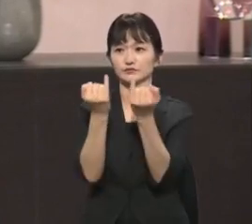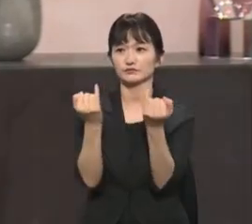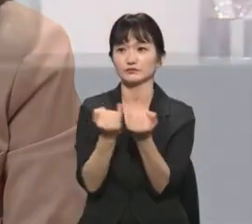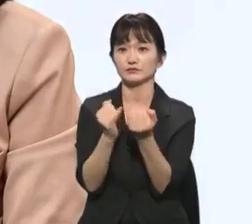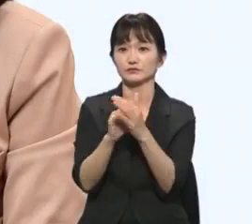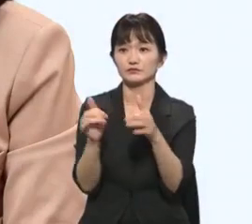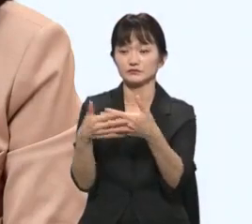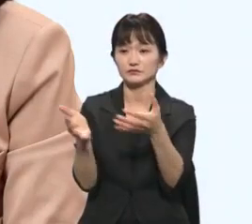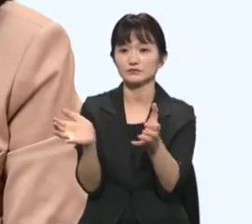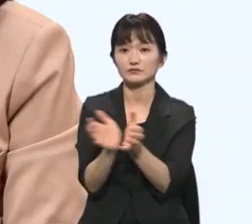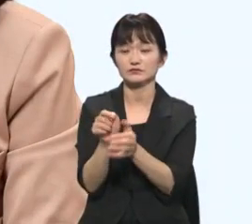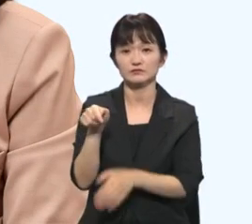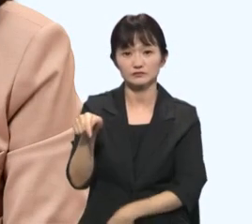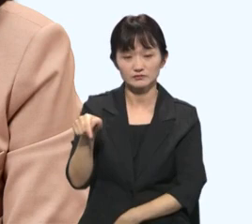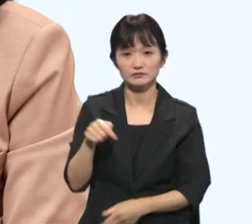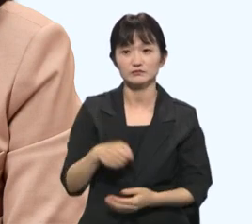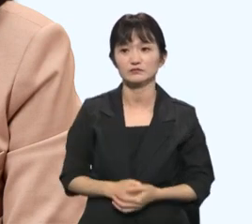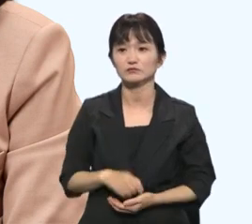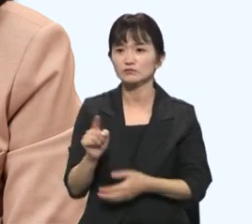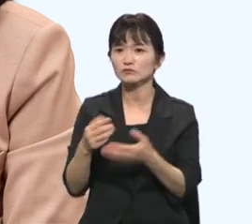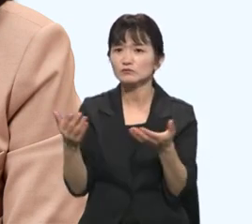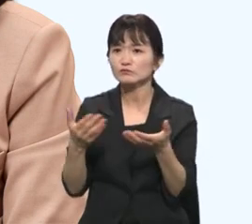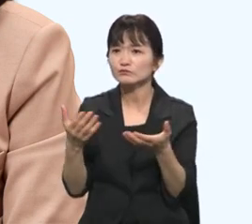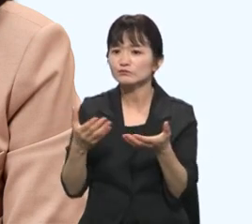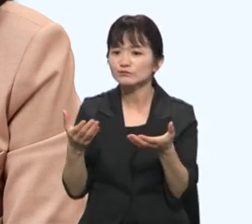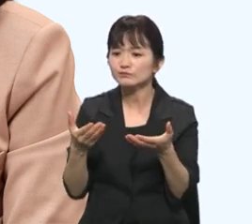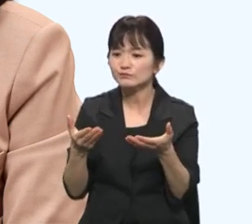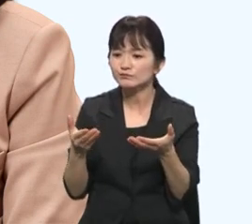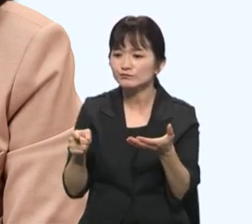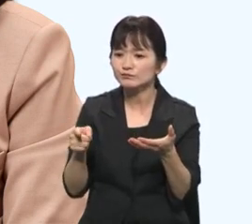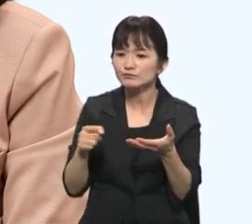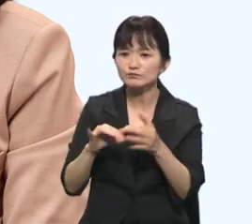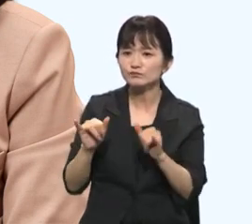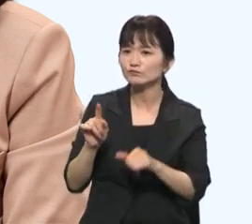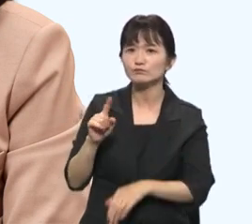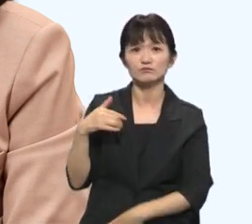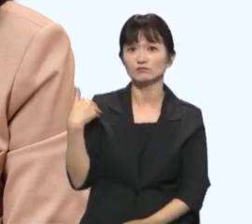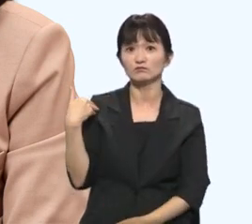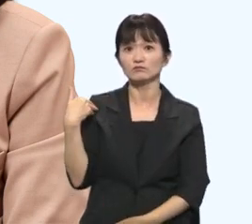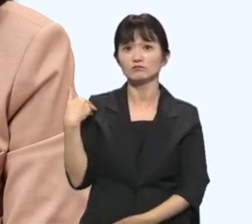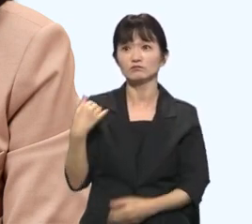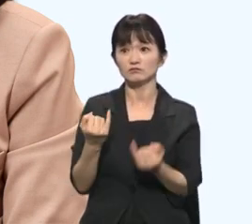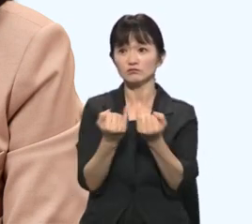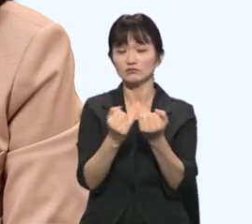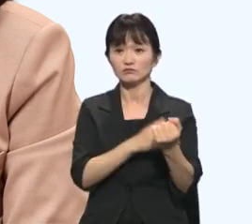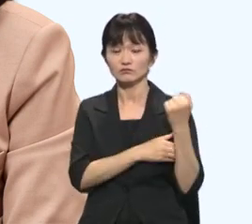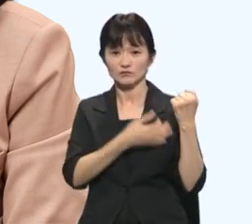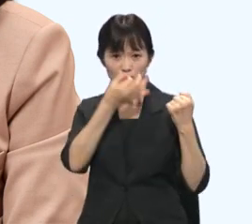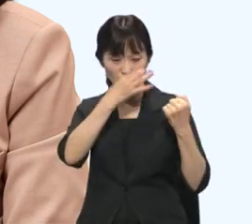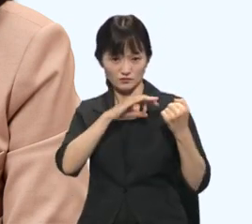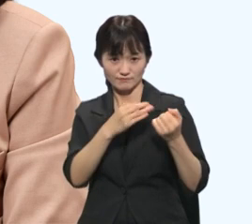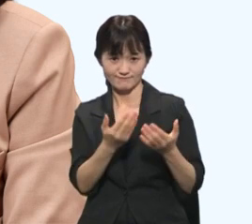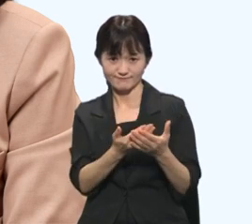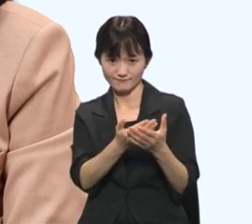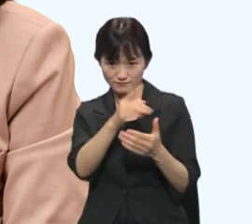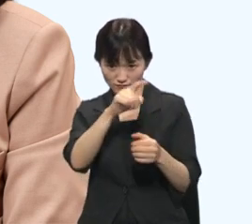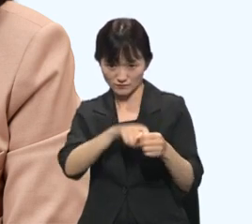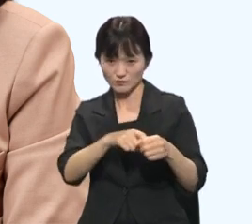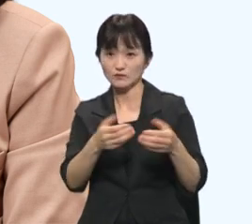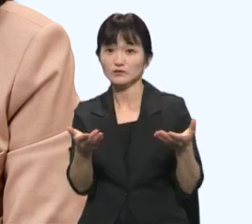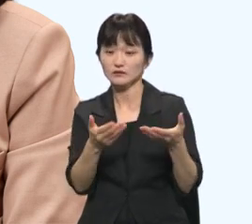것이 지금 보게 되면 어떤 업무들을 하는지 고민들이 잘 모르실 거예요 왜냐면 여성 권익 신장을 위해서 일을 하는 것도 있고요